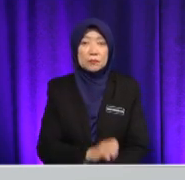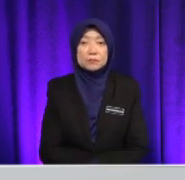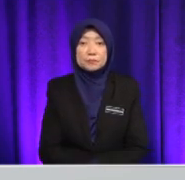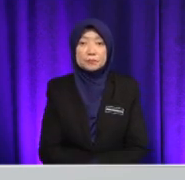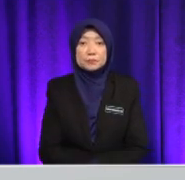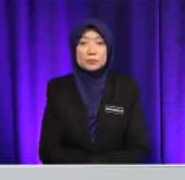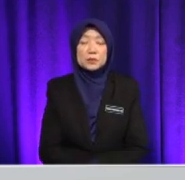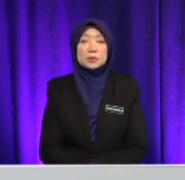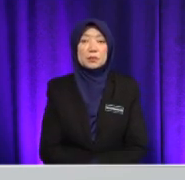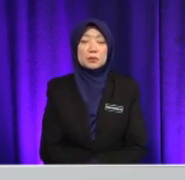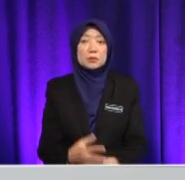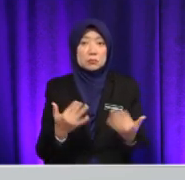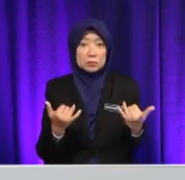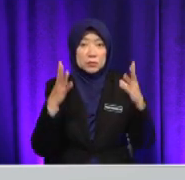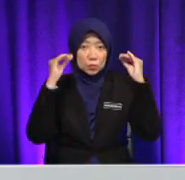Balqis